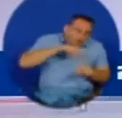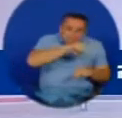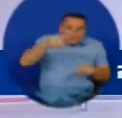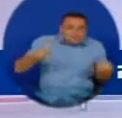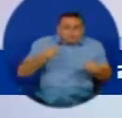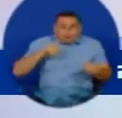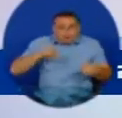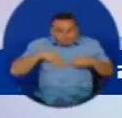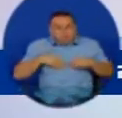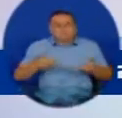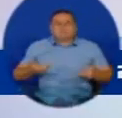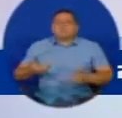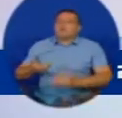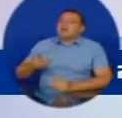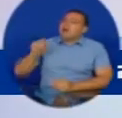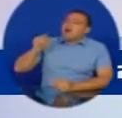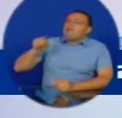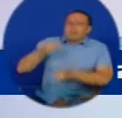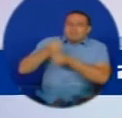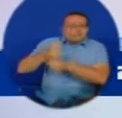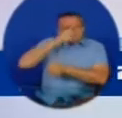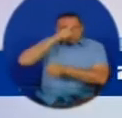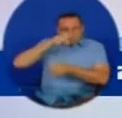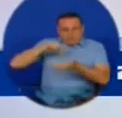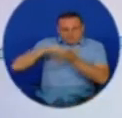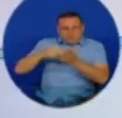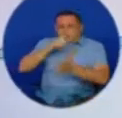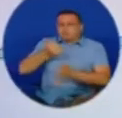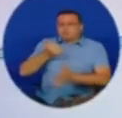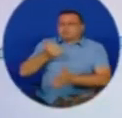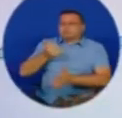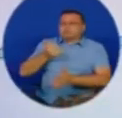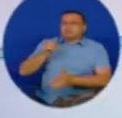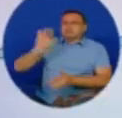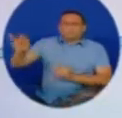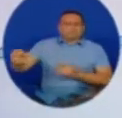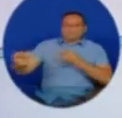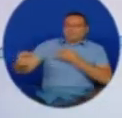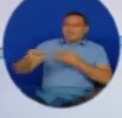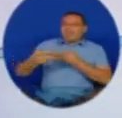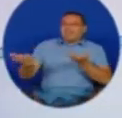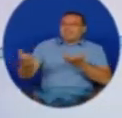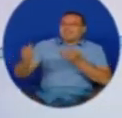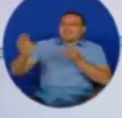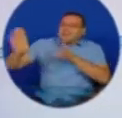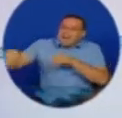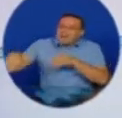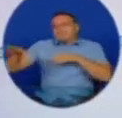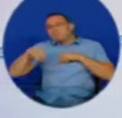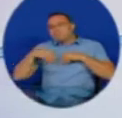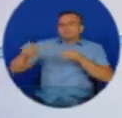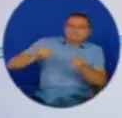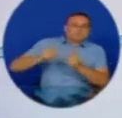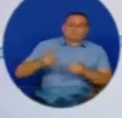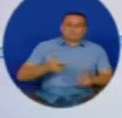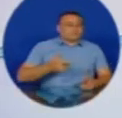אפס. הנציגות הפוליטית מדברת משחק סכום אפס בסוגיות הפוליטיות. הבעיה בעיניי של הנבחרי ציבור